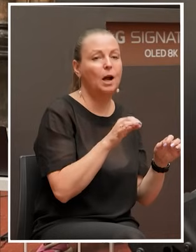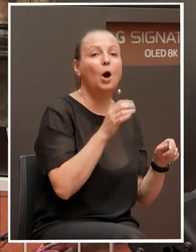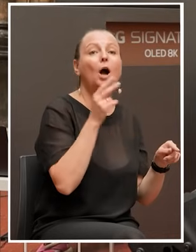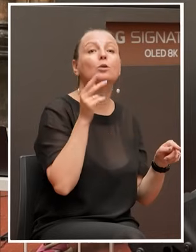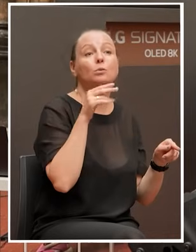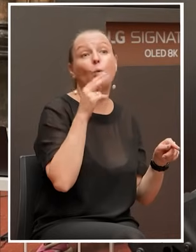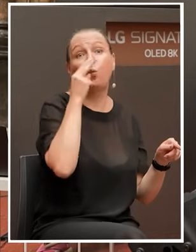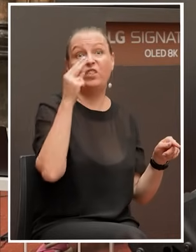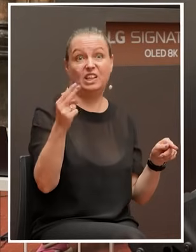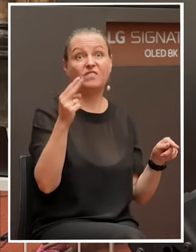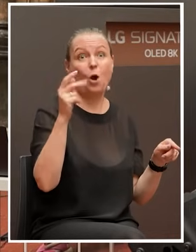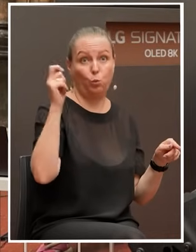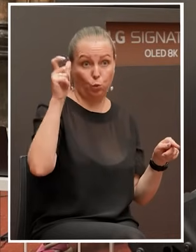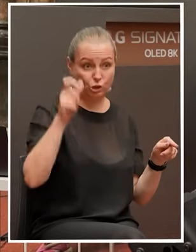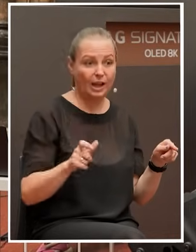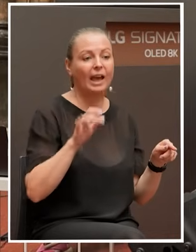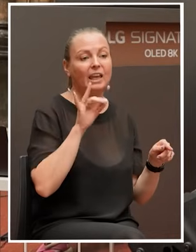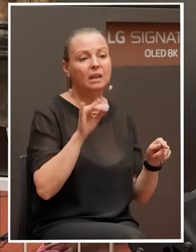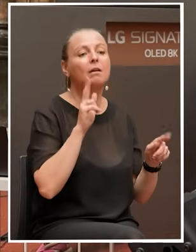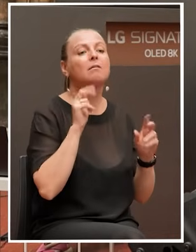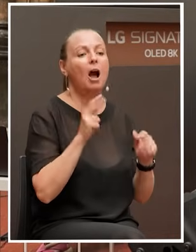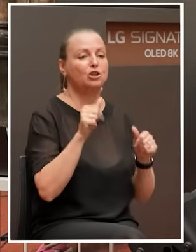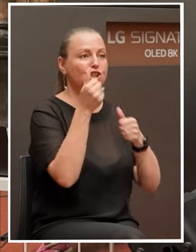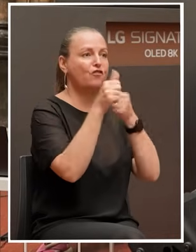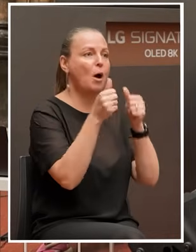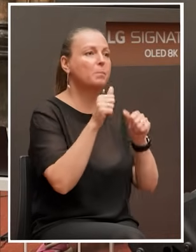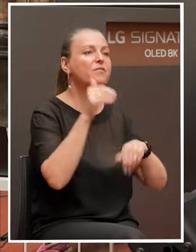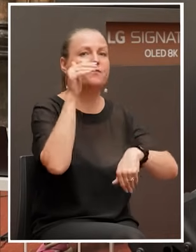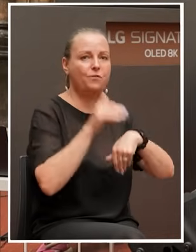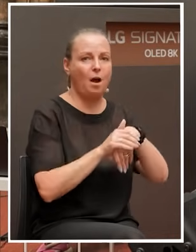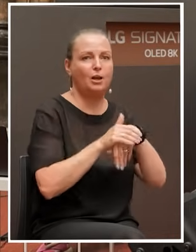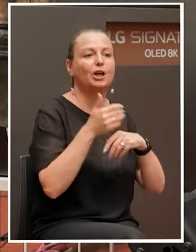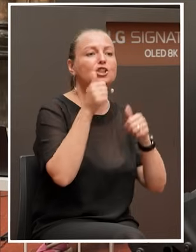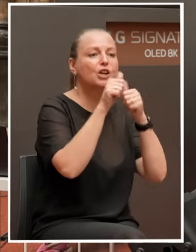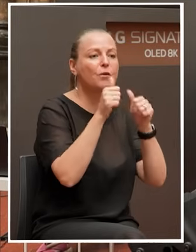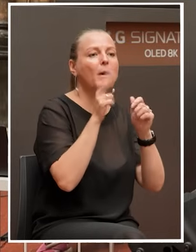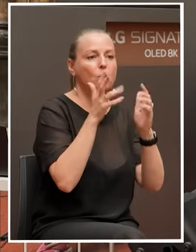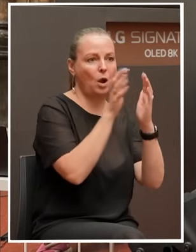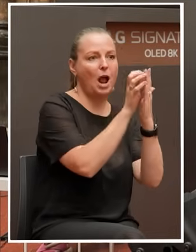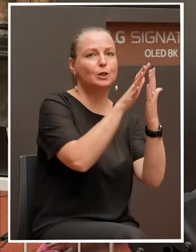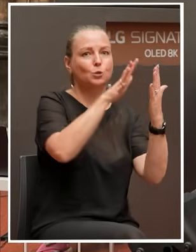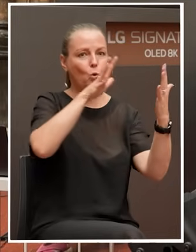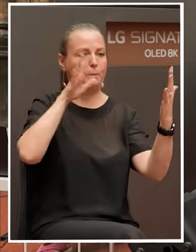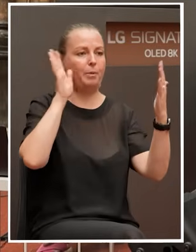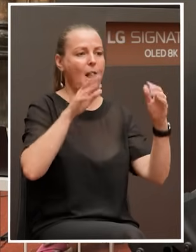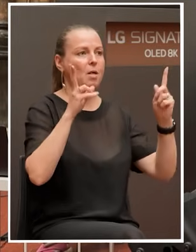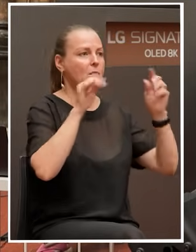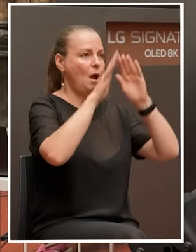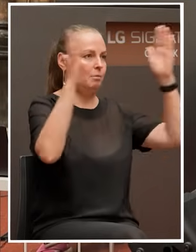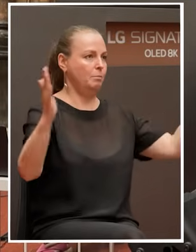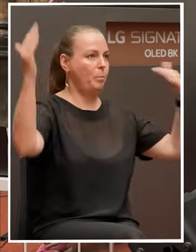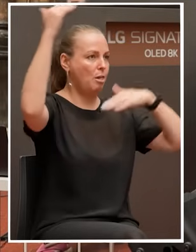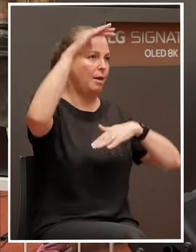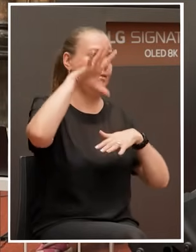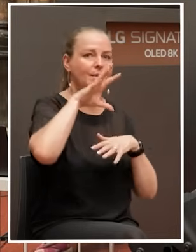увиденный художником, и как живописный факт, как живопись, растущая, строящаяся на наших глазах на полотне.